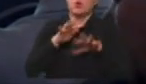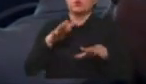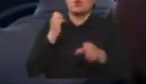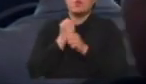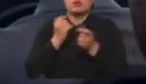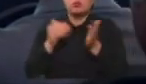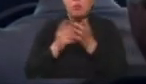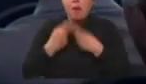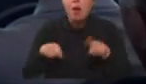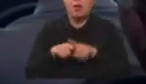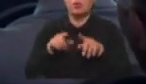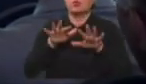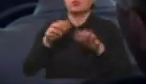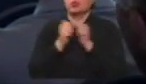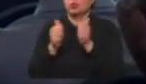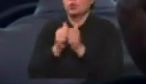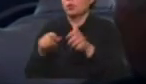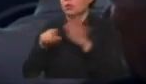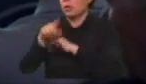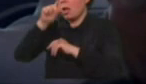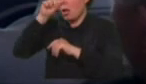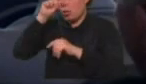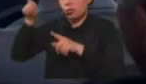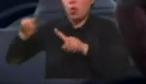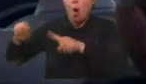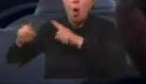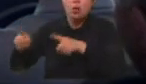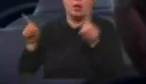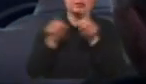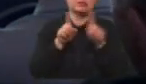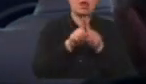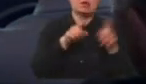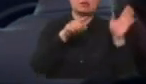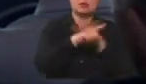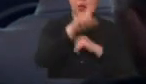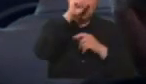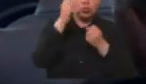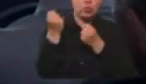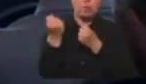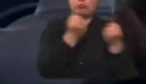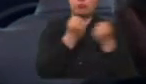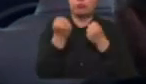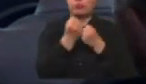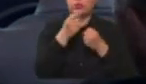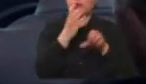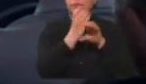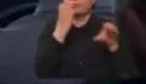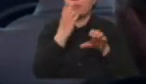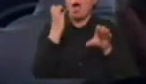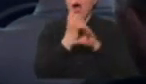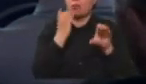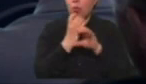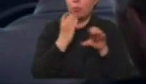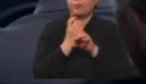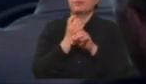do wykonania i wiele wyzwań zarówno przed organizatorami, ale także przed przewoźnikami w kontekście taboru, co nie oznacza,